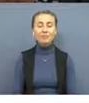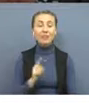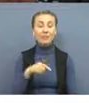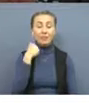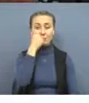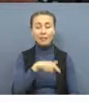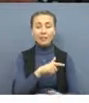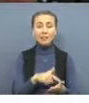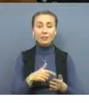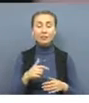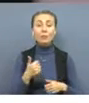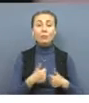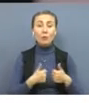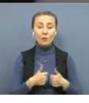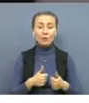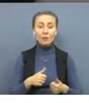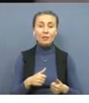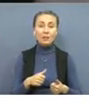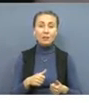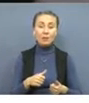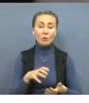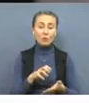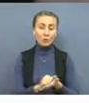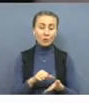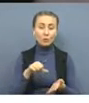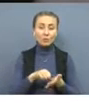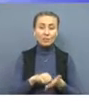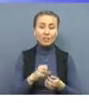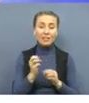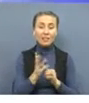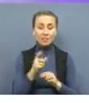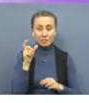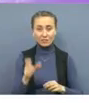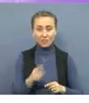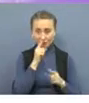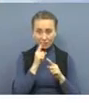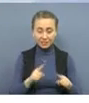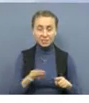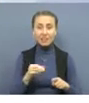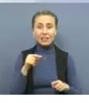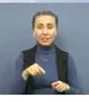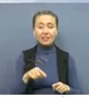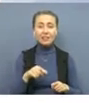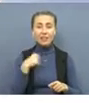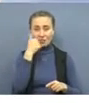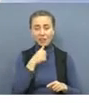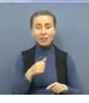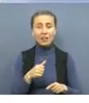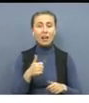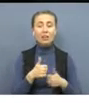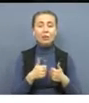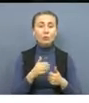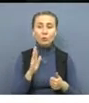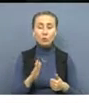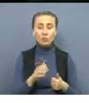в городском конкурсе приняли участие 13 человек. Отличительная особенность нынешнего года – конкурсанты не просто 60+, а